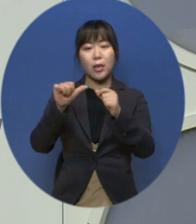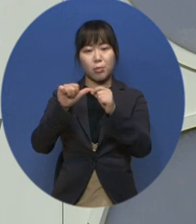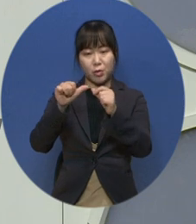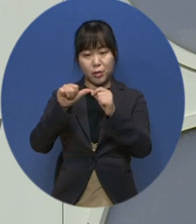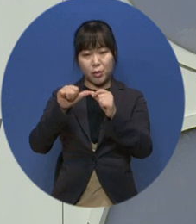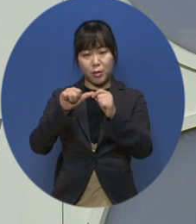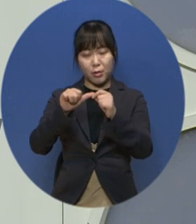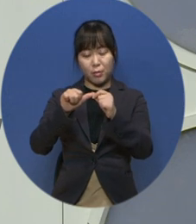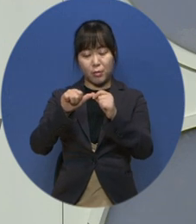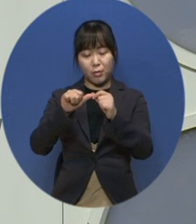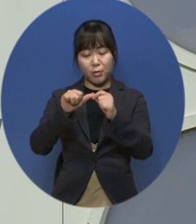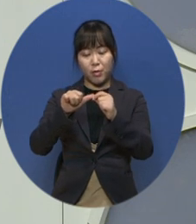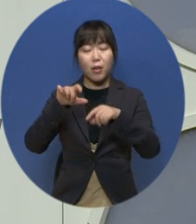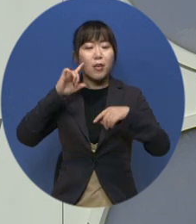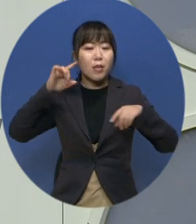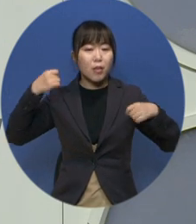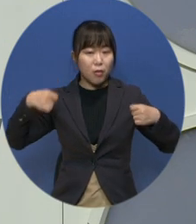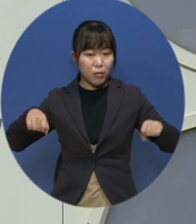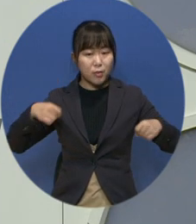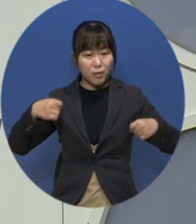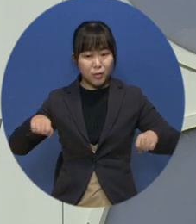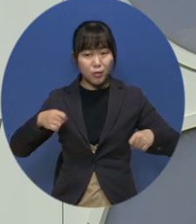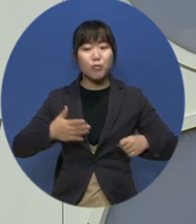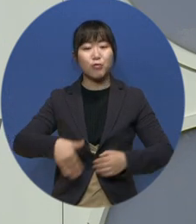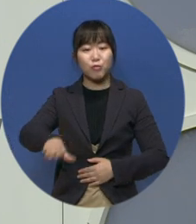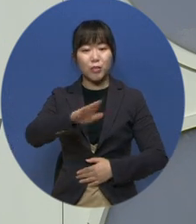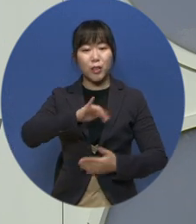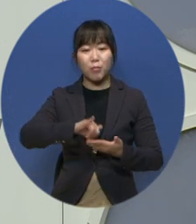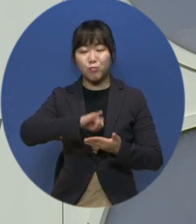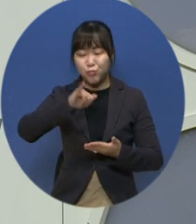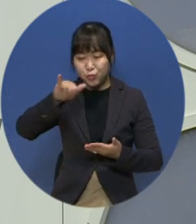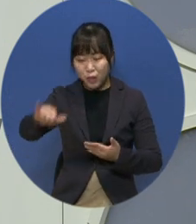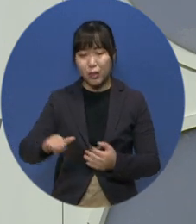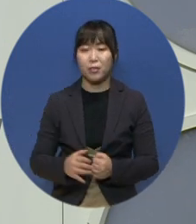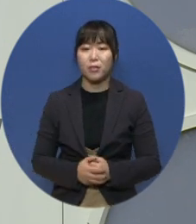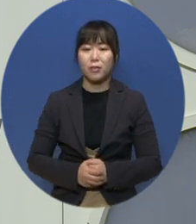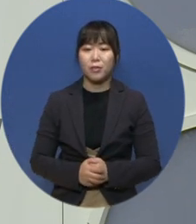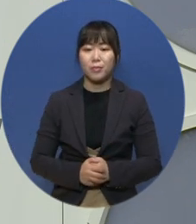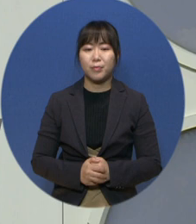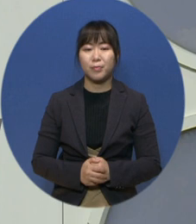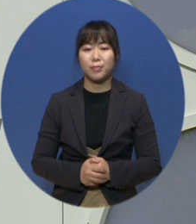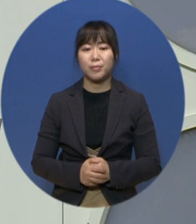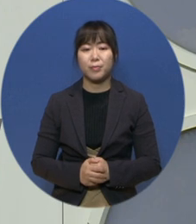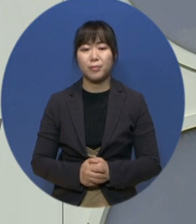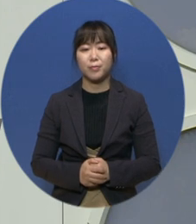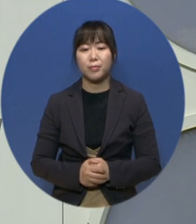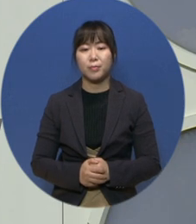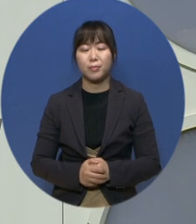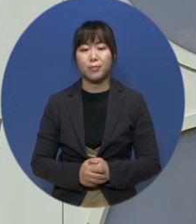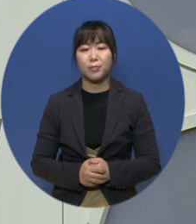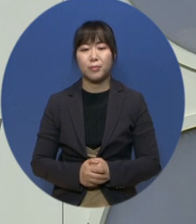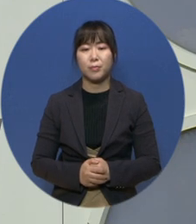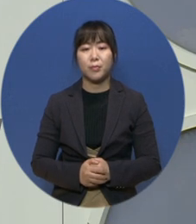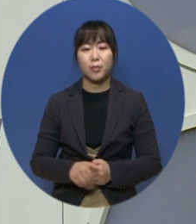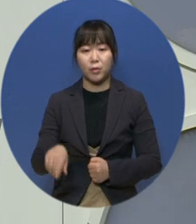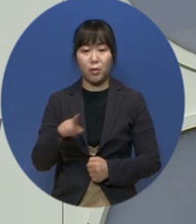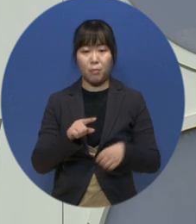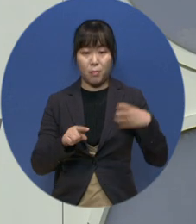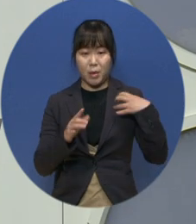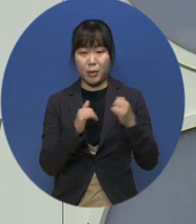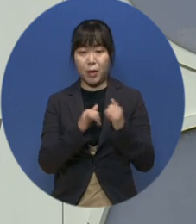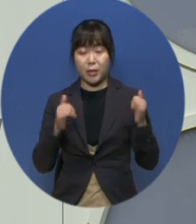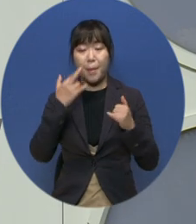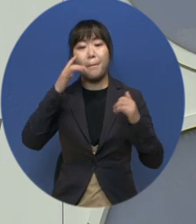5번째의 작품을 이제 저희가 이제 가게 됐는데 거기 이거를 주선하는 친구가